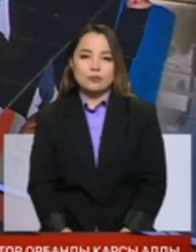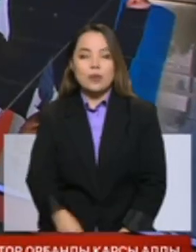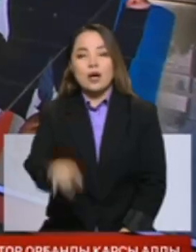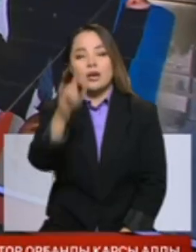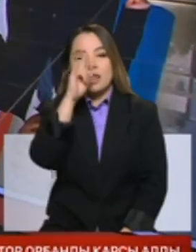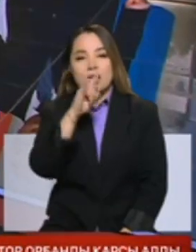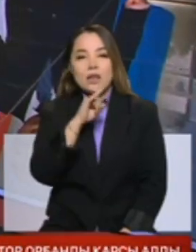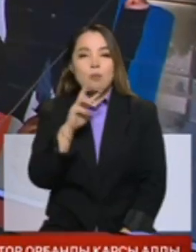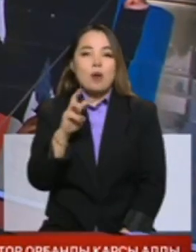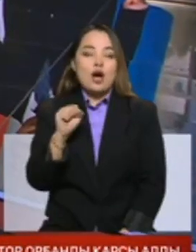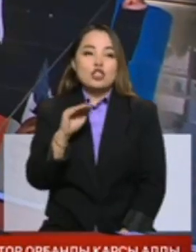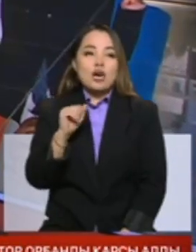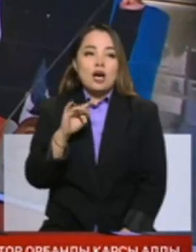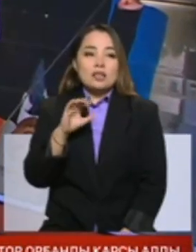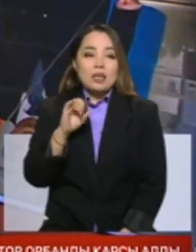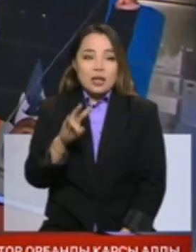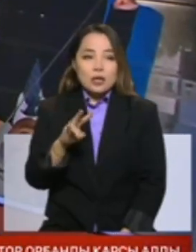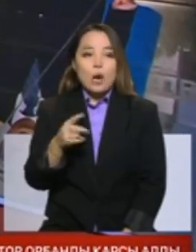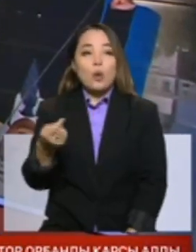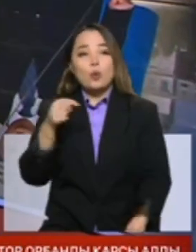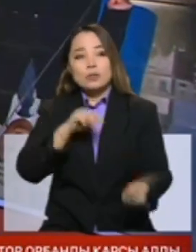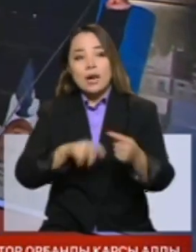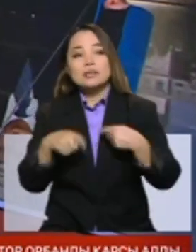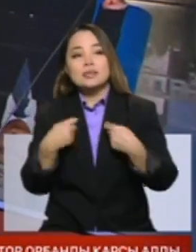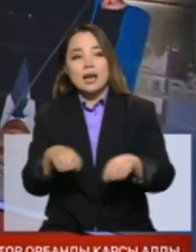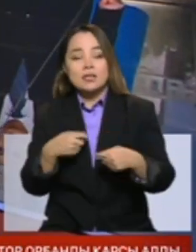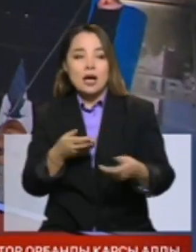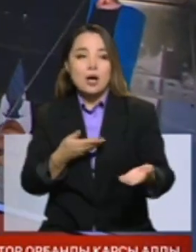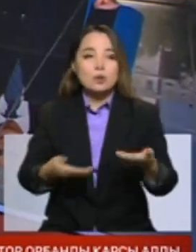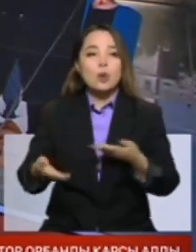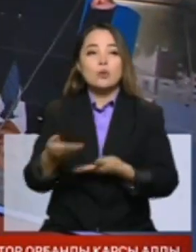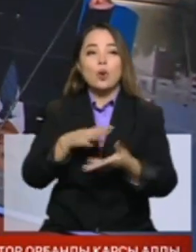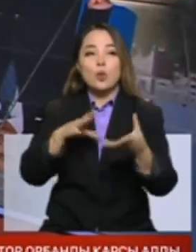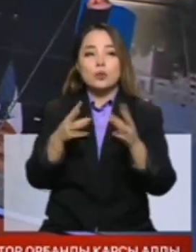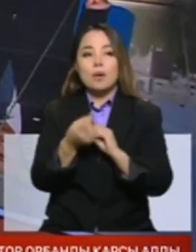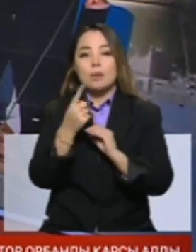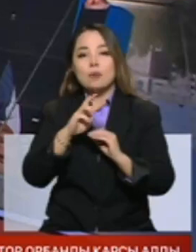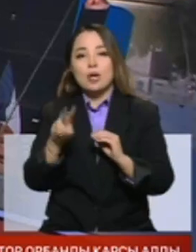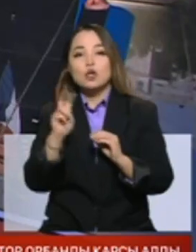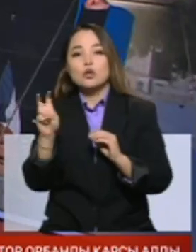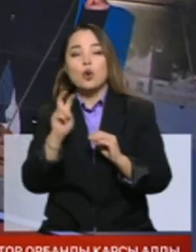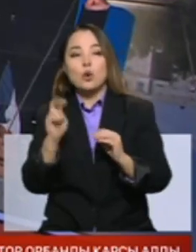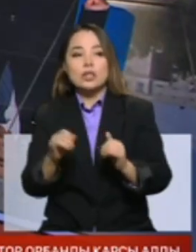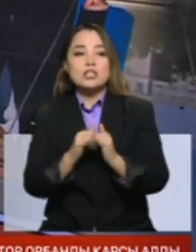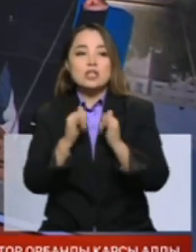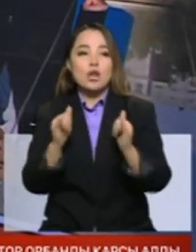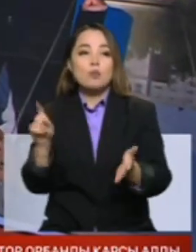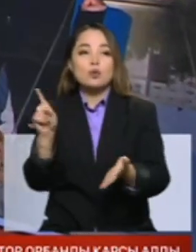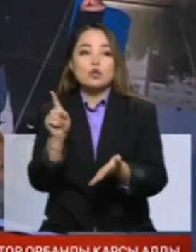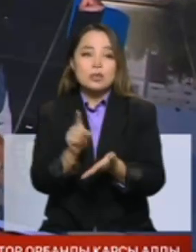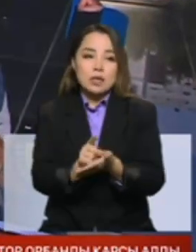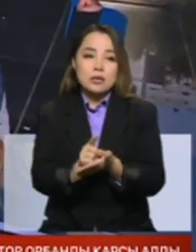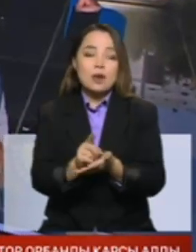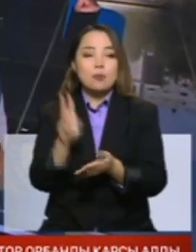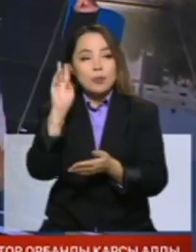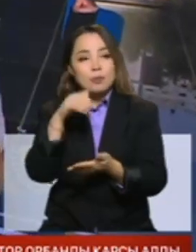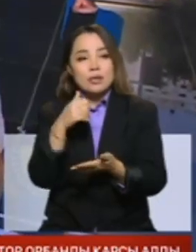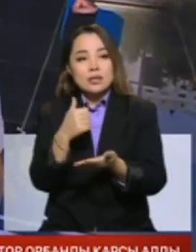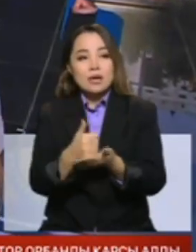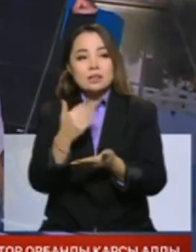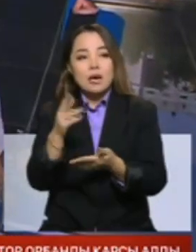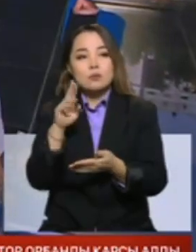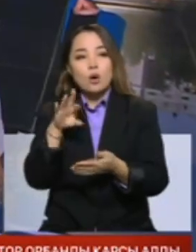Мен Қазақстан мен Мажарстан өзара сауда-саттық көлемін 1 миллиард долларға жеткізуге мүдделі. Мұны бүгін мемлекет